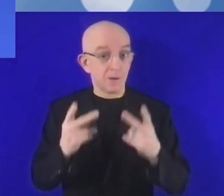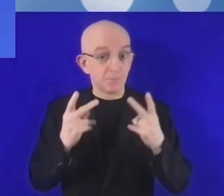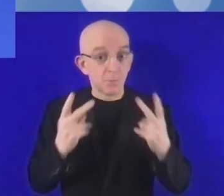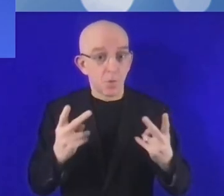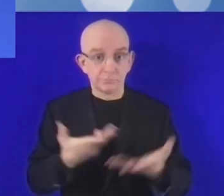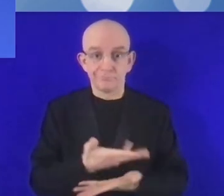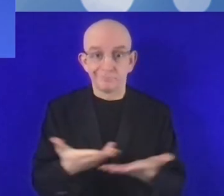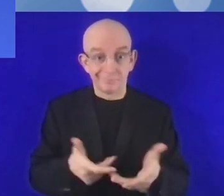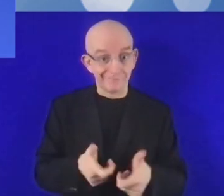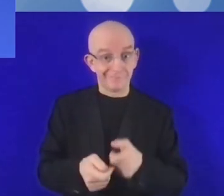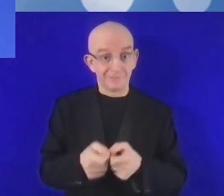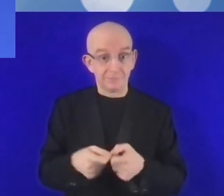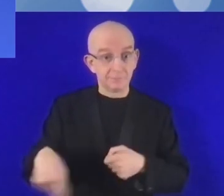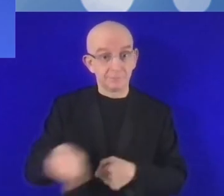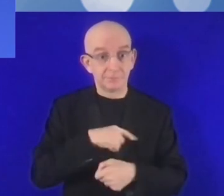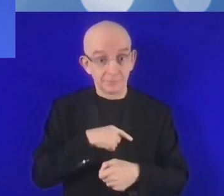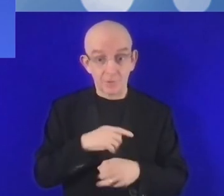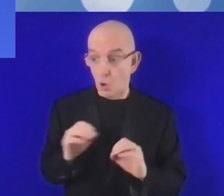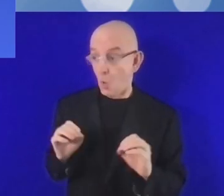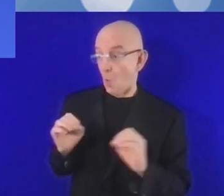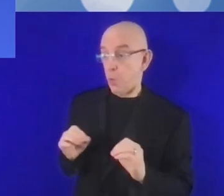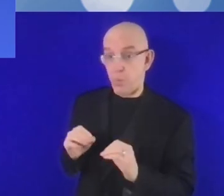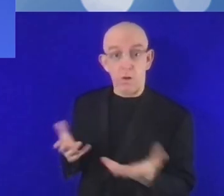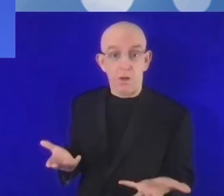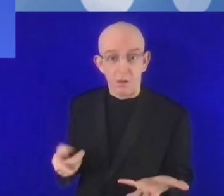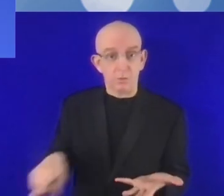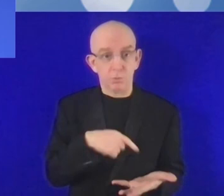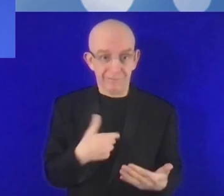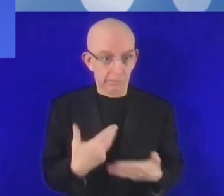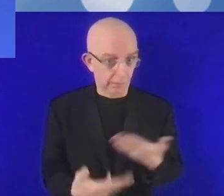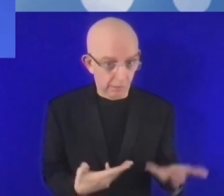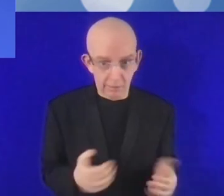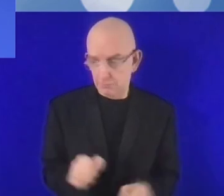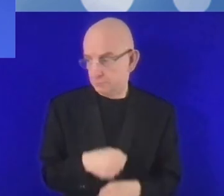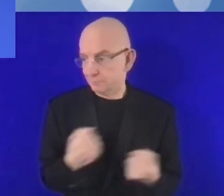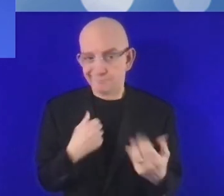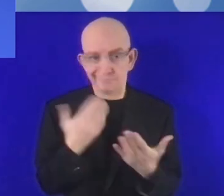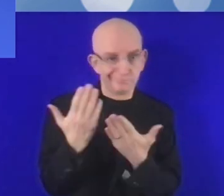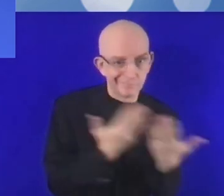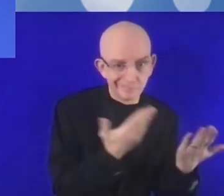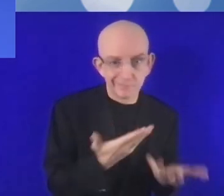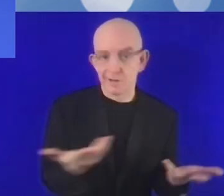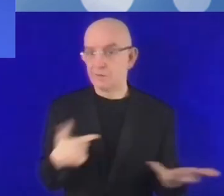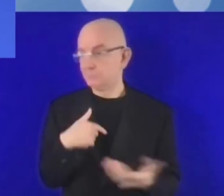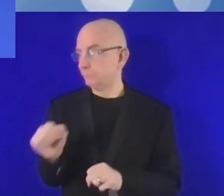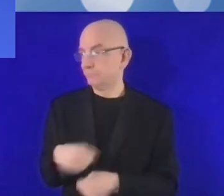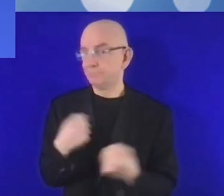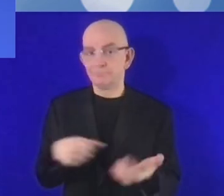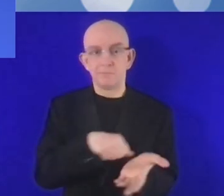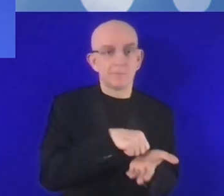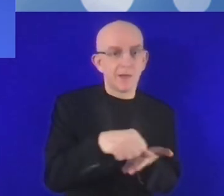и так далее. Этот опыт мы накопили все, и появились очень многие приложения